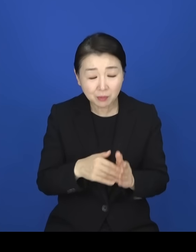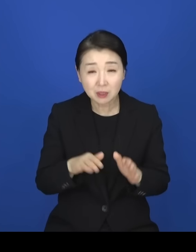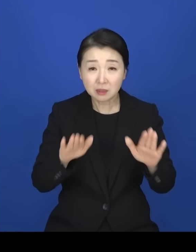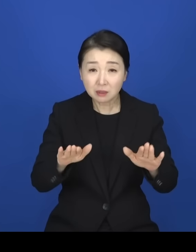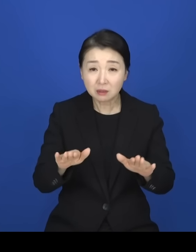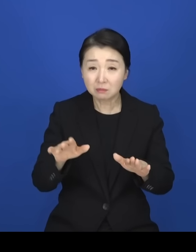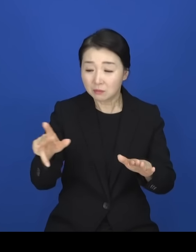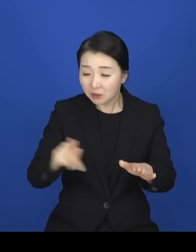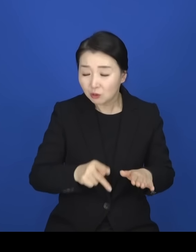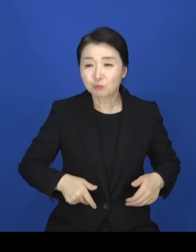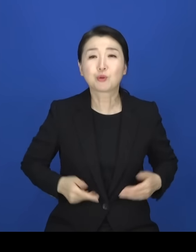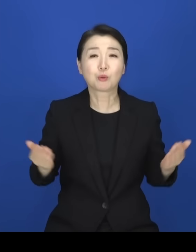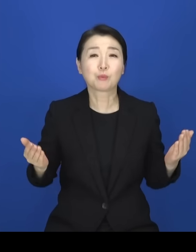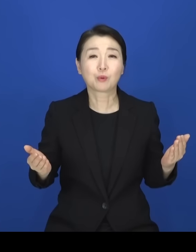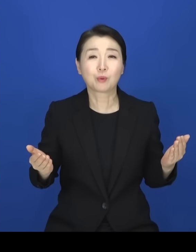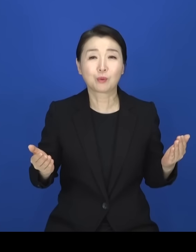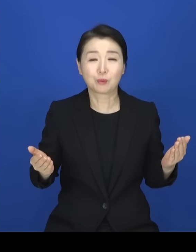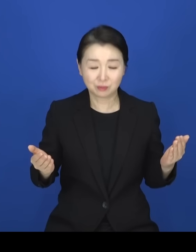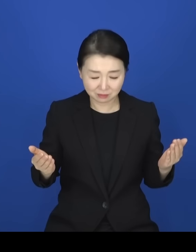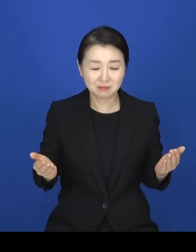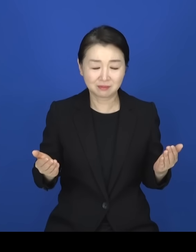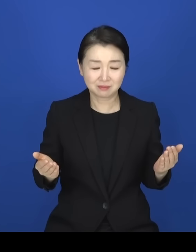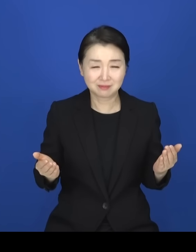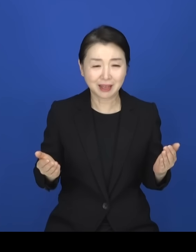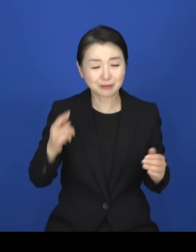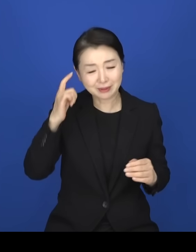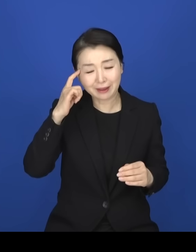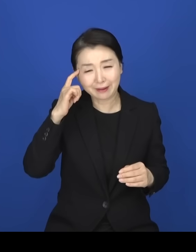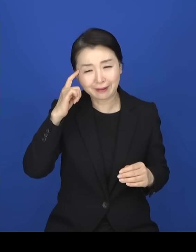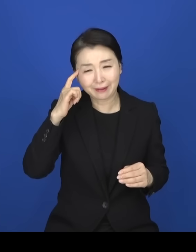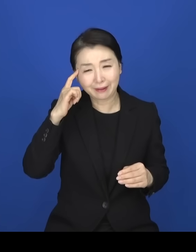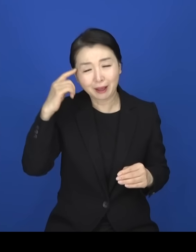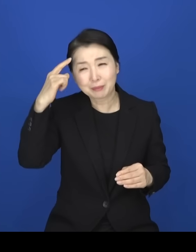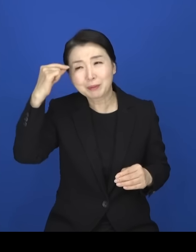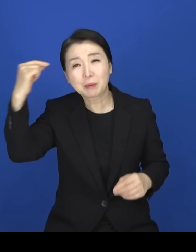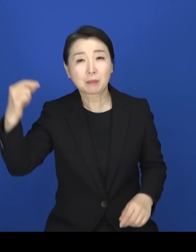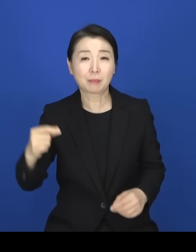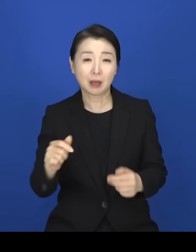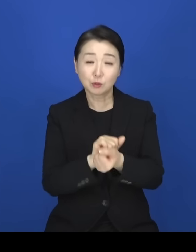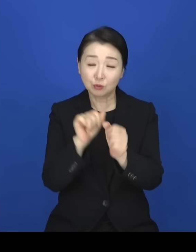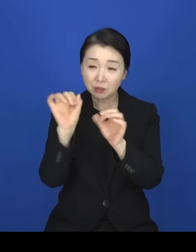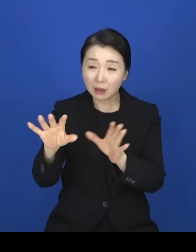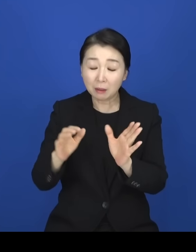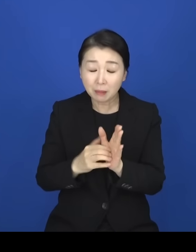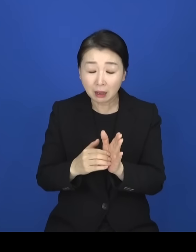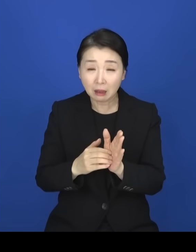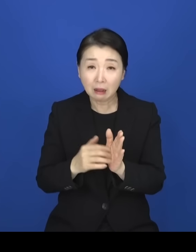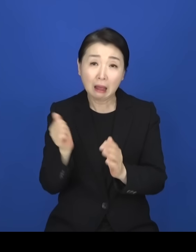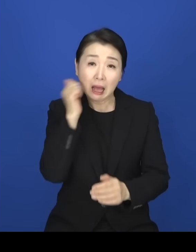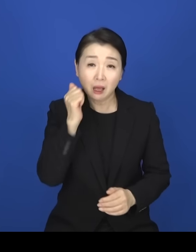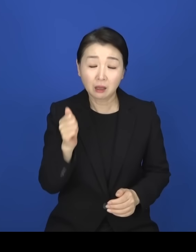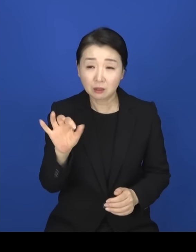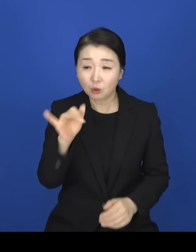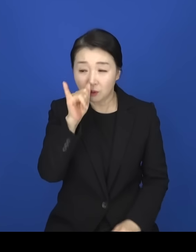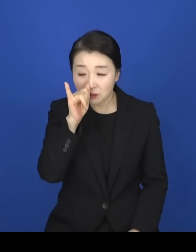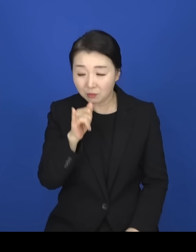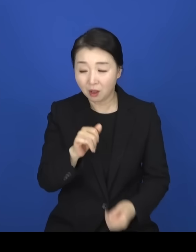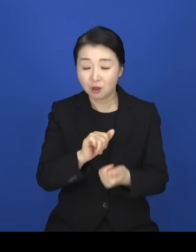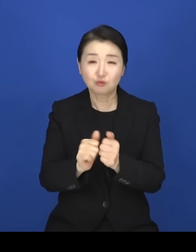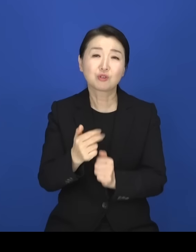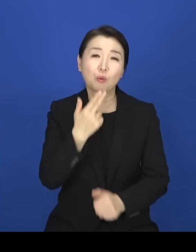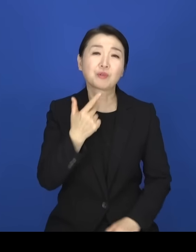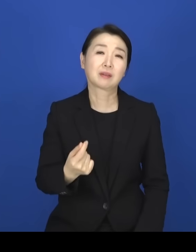이거 대출 안 할 수도 있고 이자 덜 낼 수도 있고 그럴 수 있지. 계속 생각이 나고 그럴 수 뭐 있지. 주식을 잃을 때도 내가 그 돈만 없었으면 주식도 안 했는데 그